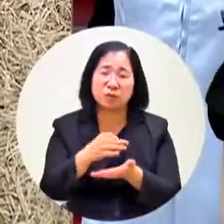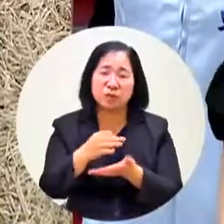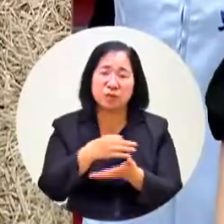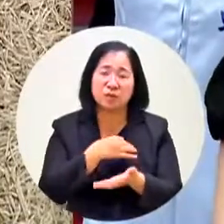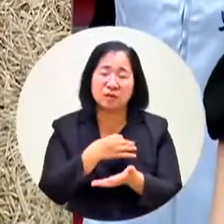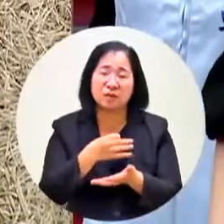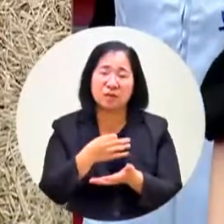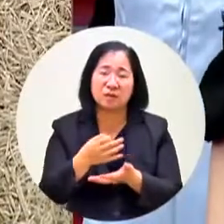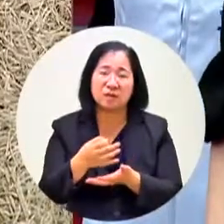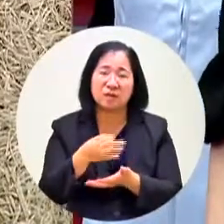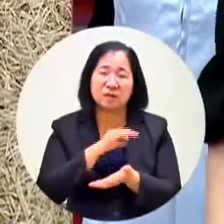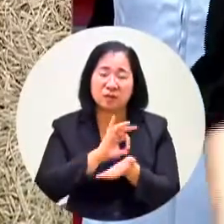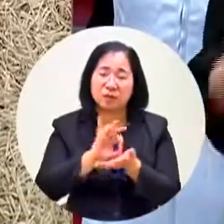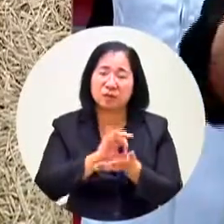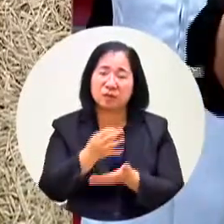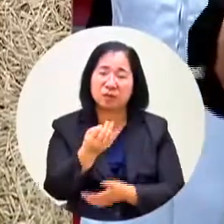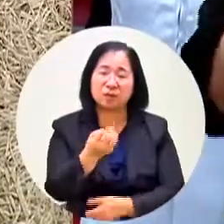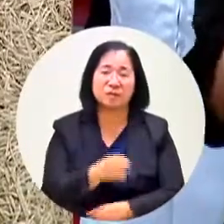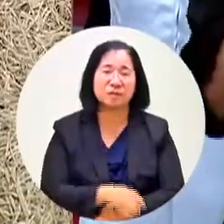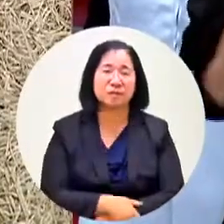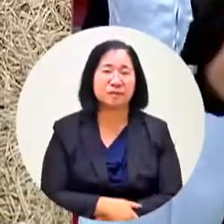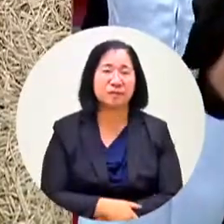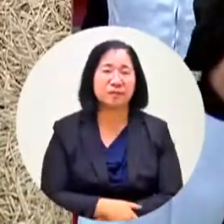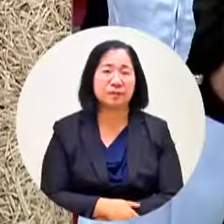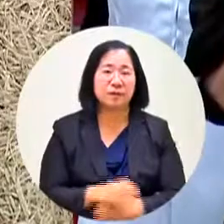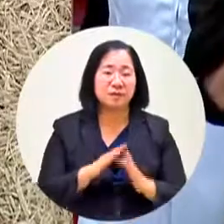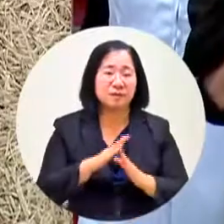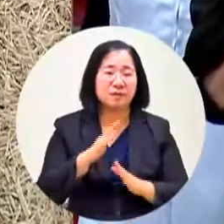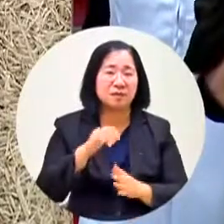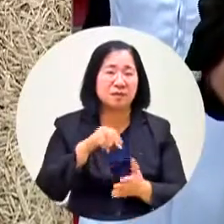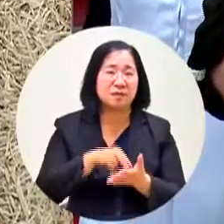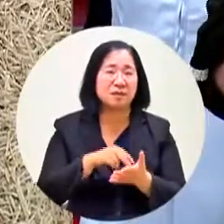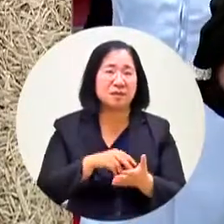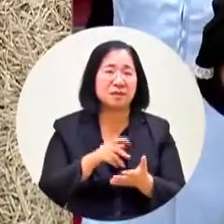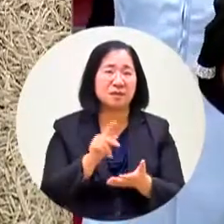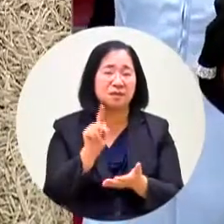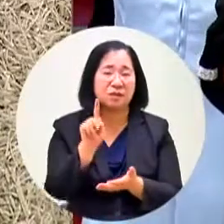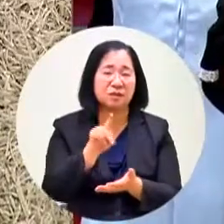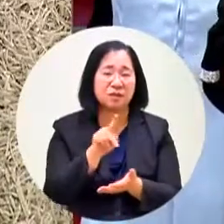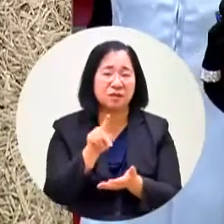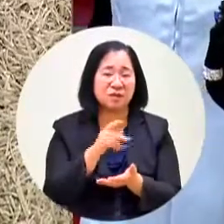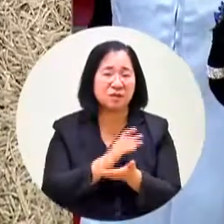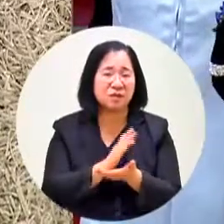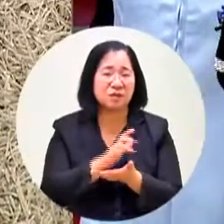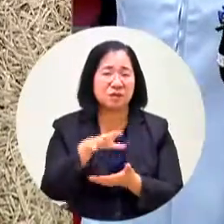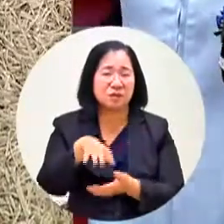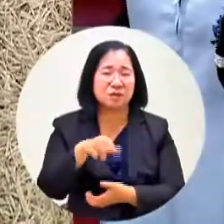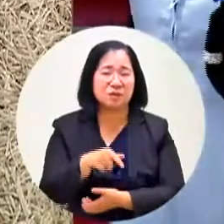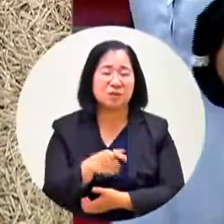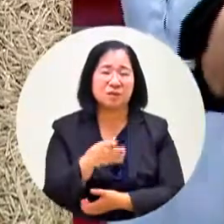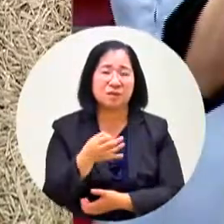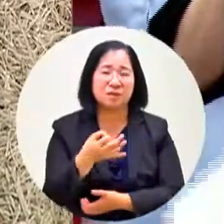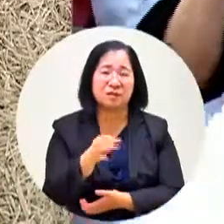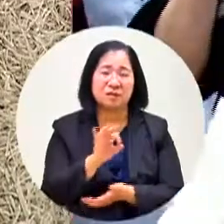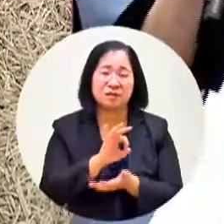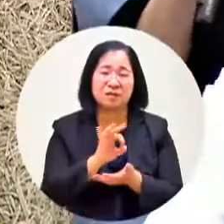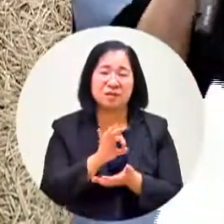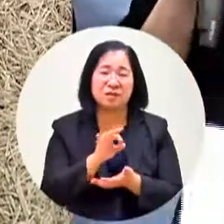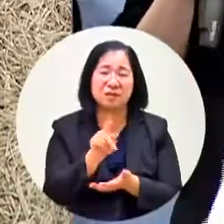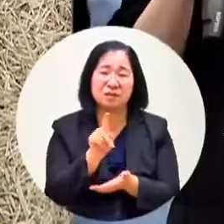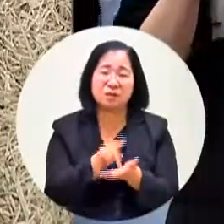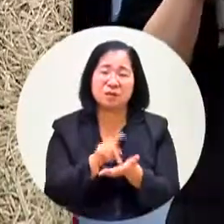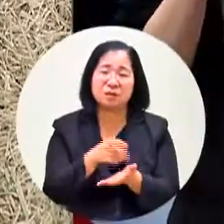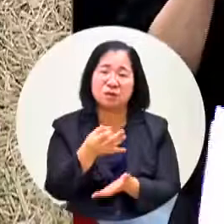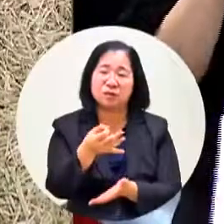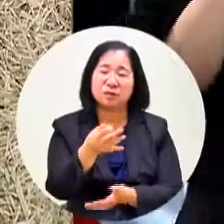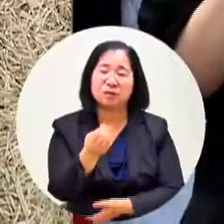跟大家讲一下，市立图书馆的总图有一个地方可以容纳，好像那天据说了哈，容纳了500多人。